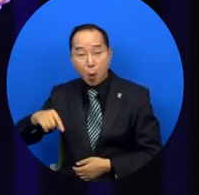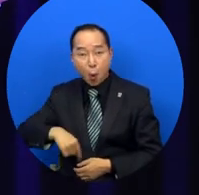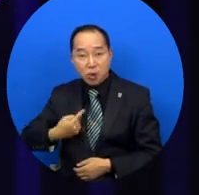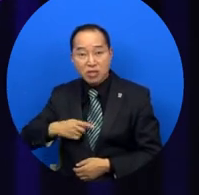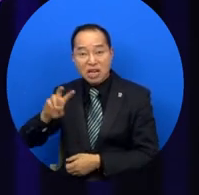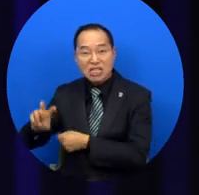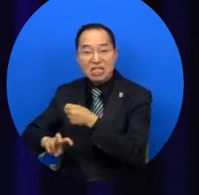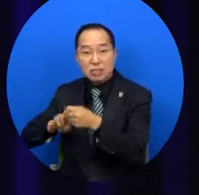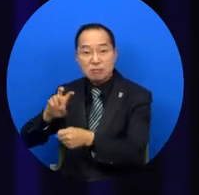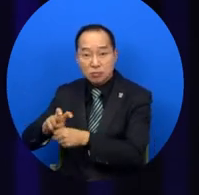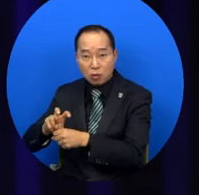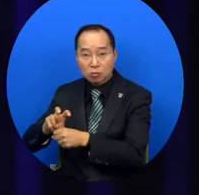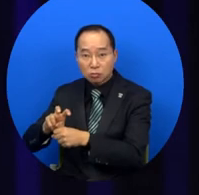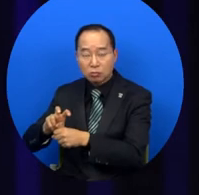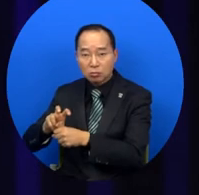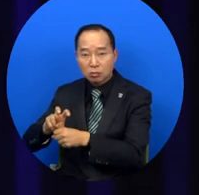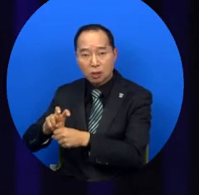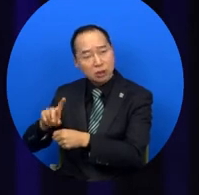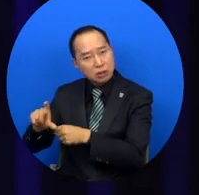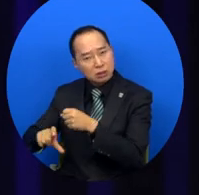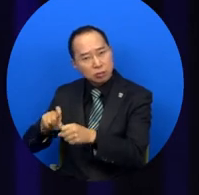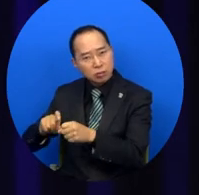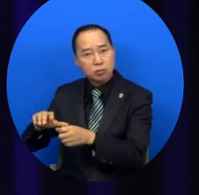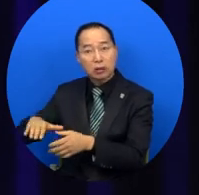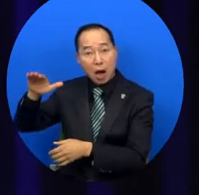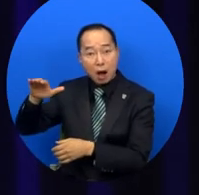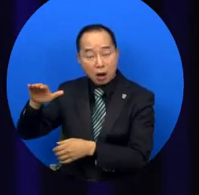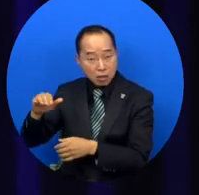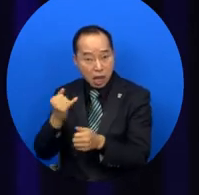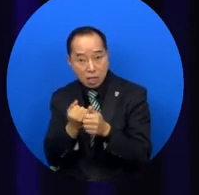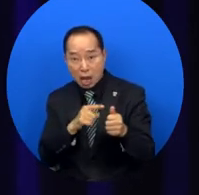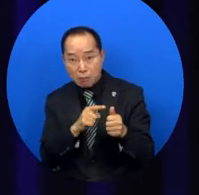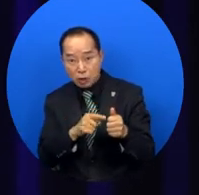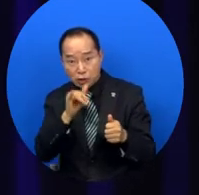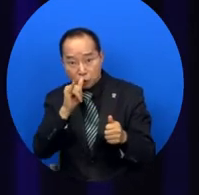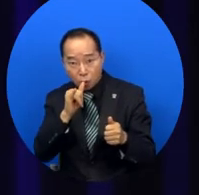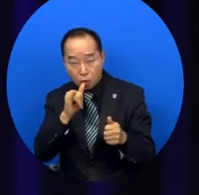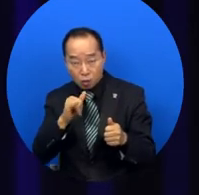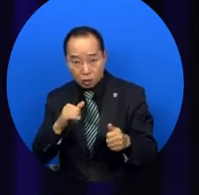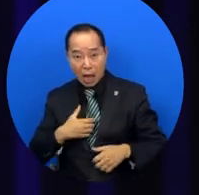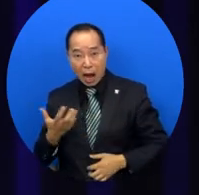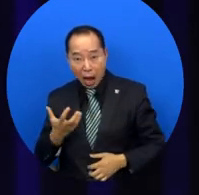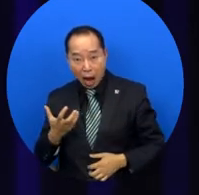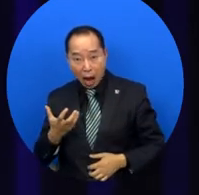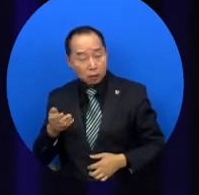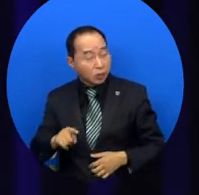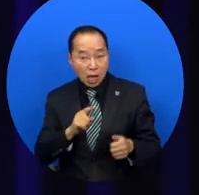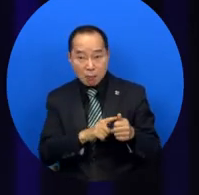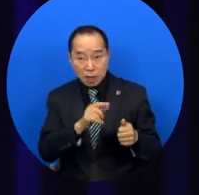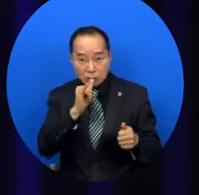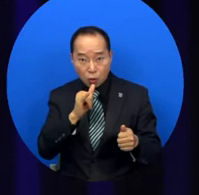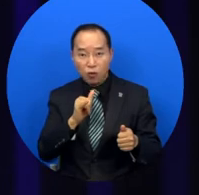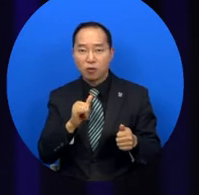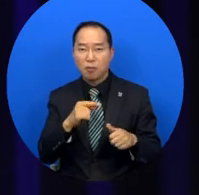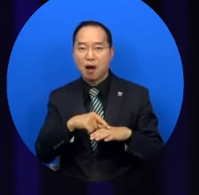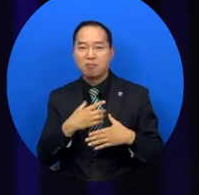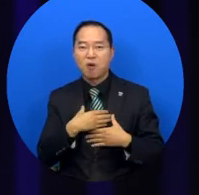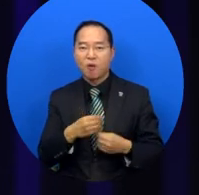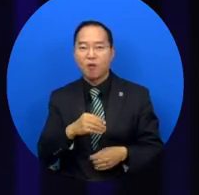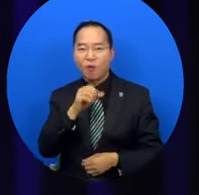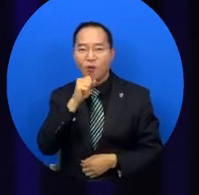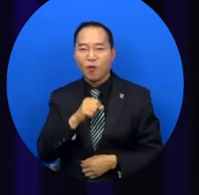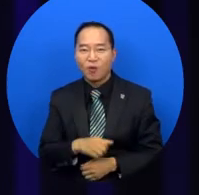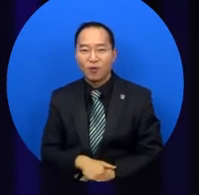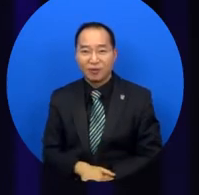뭐 20년 가까이 살았잖아. 한 15년 넘게 살았거든요. 근데 이제 남편이 있어. 아픈데 남편 있어봐요.